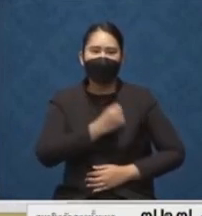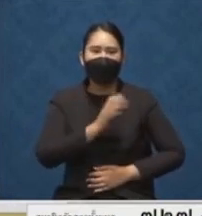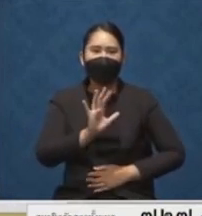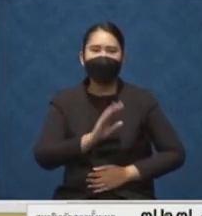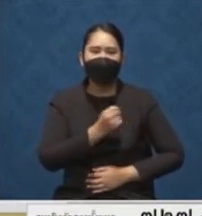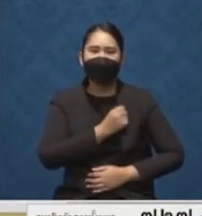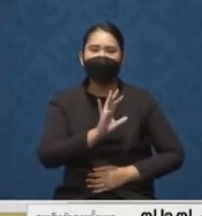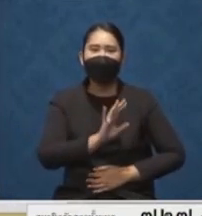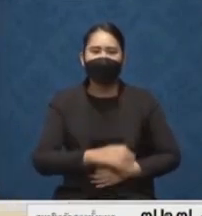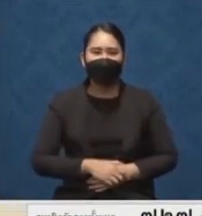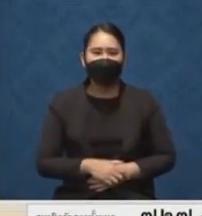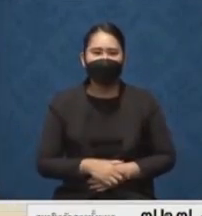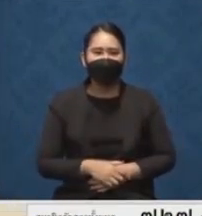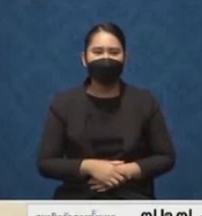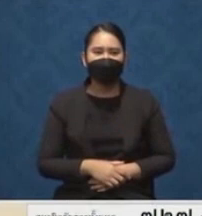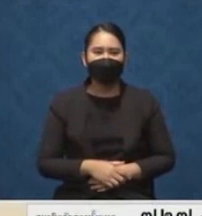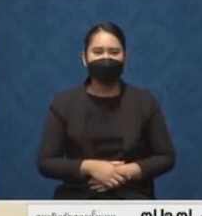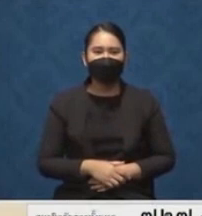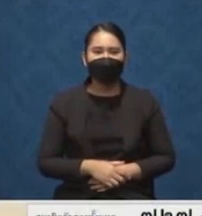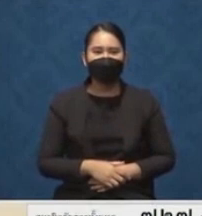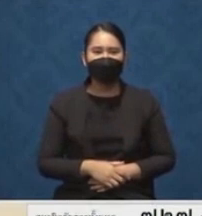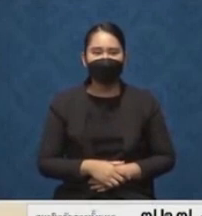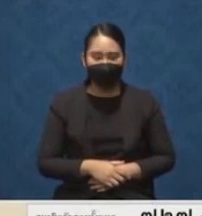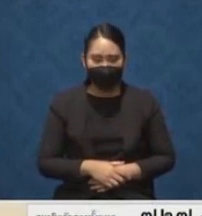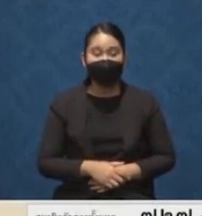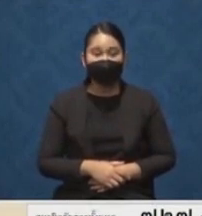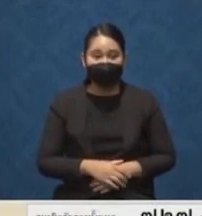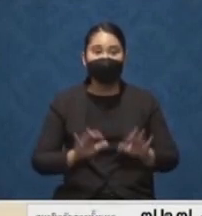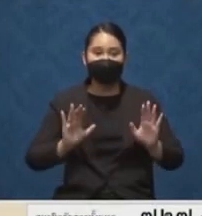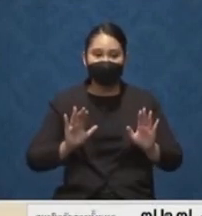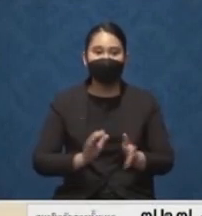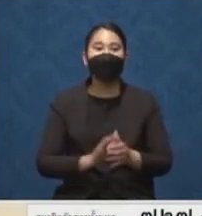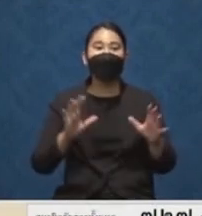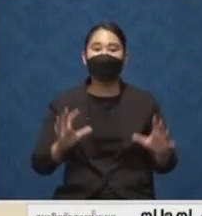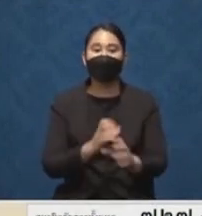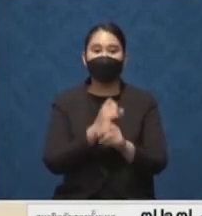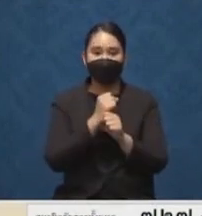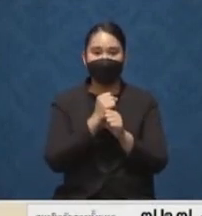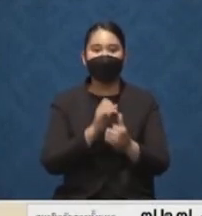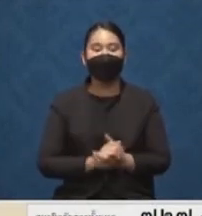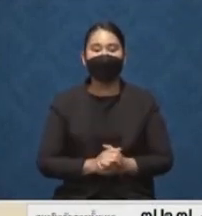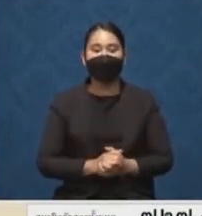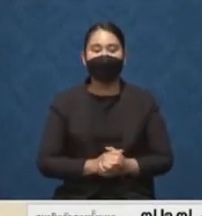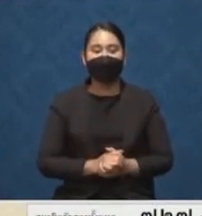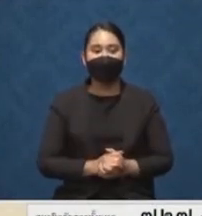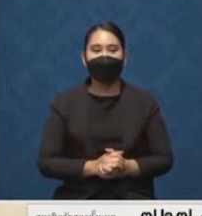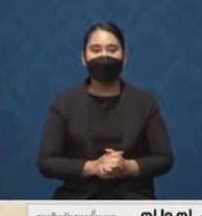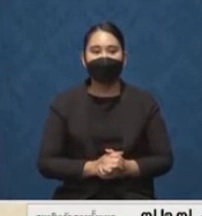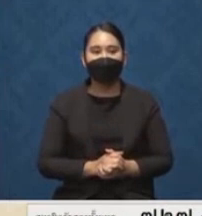านประธานครับขอบคุณครับ ครับผมวินิจฉัยนะครับ